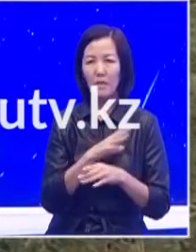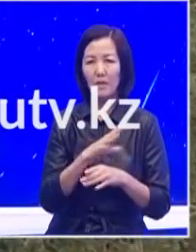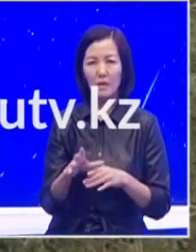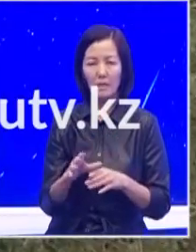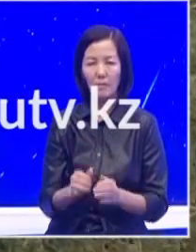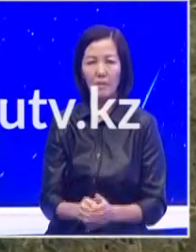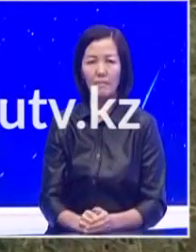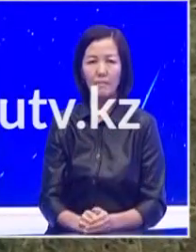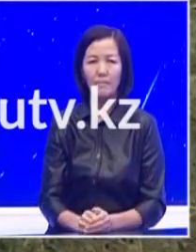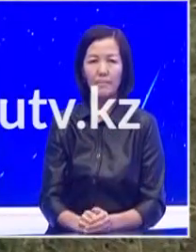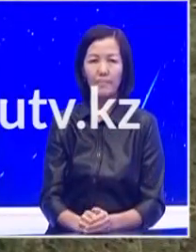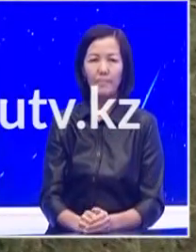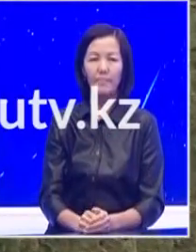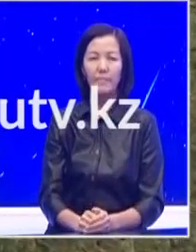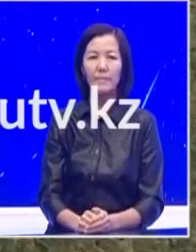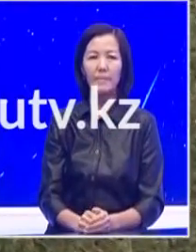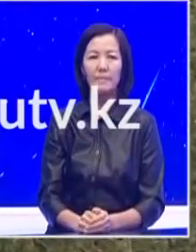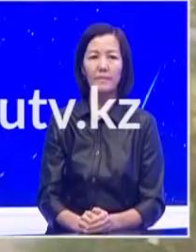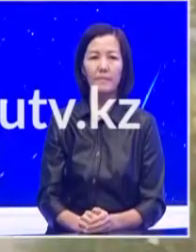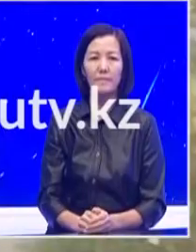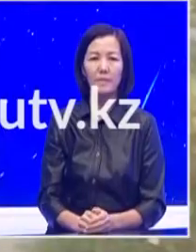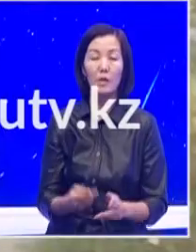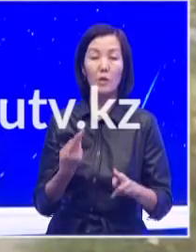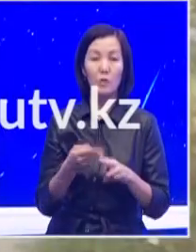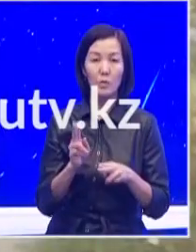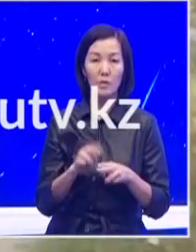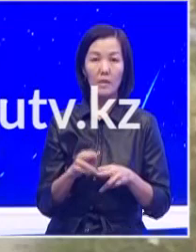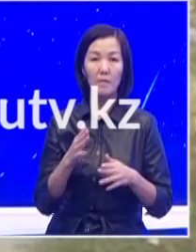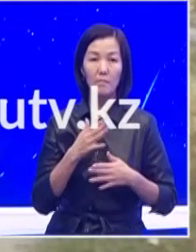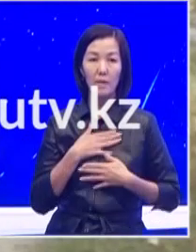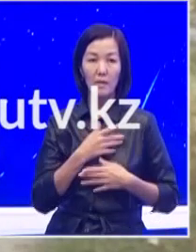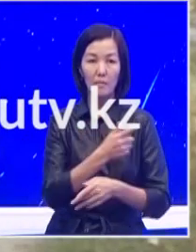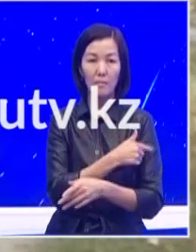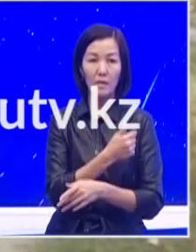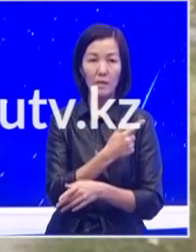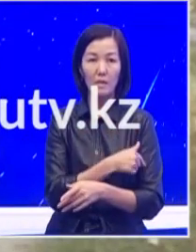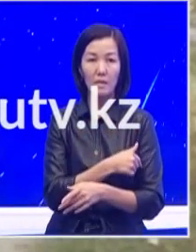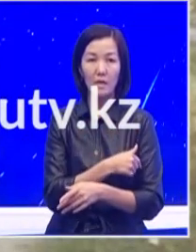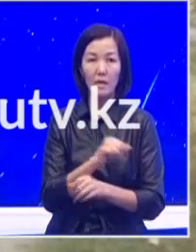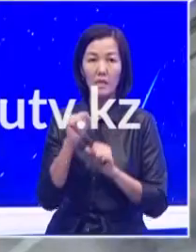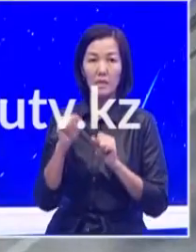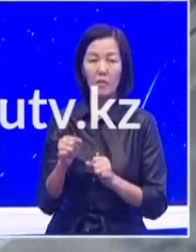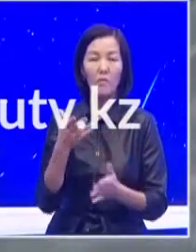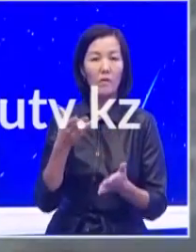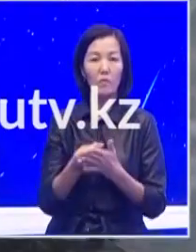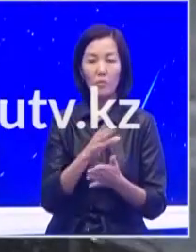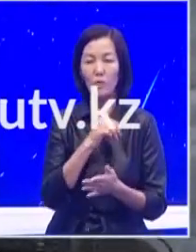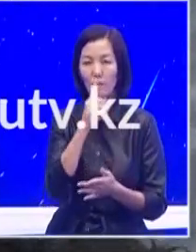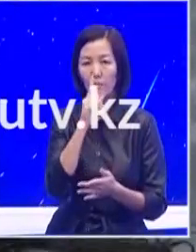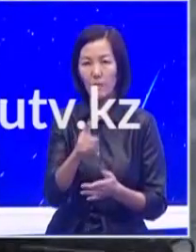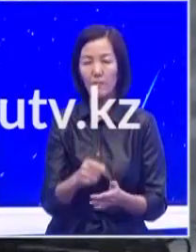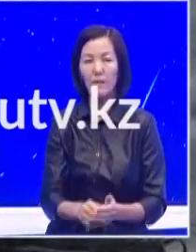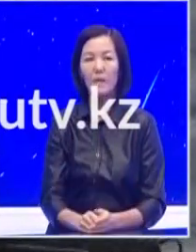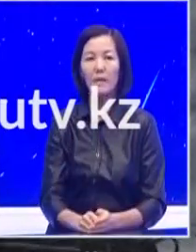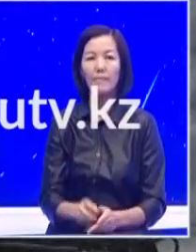жоқпын. Онда есігімді ашып көрген жоқпын. Сондықтан да мен ешқандай медицинаға страховка ештеңе төлемеймін. Жанат Оспанов